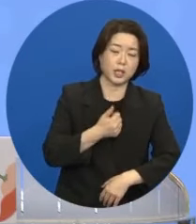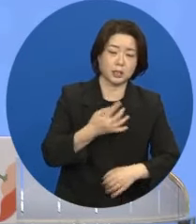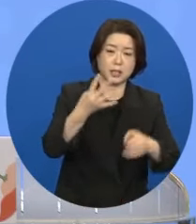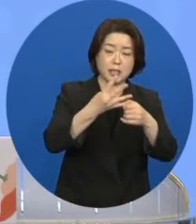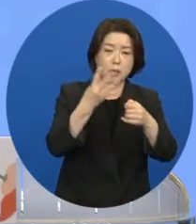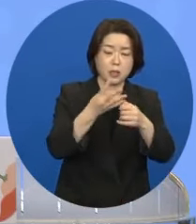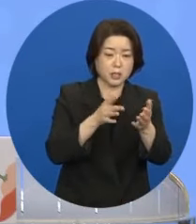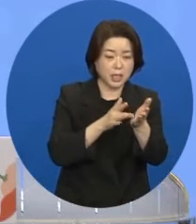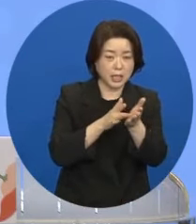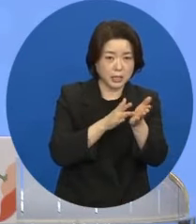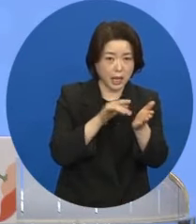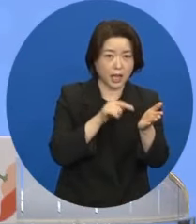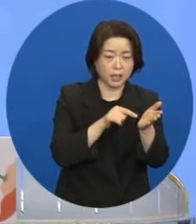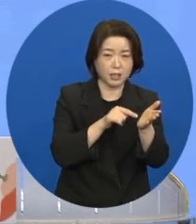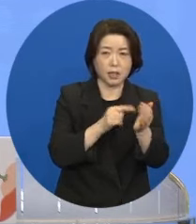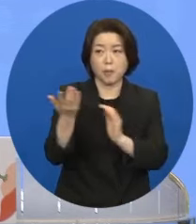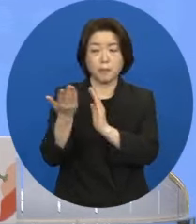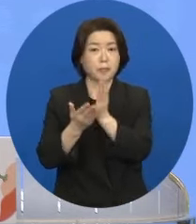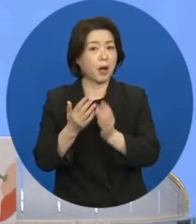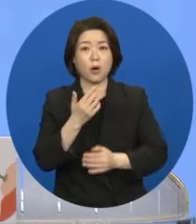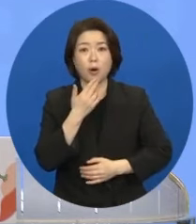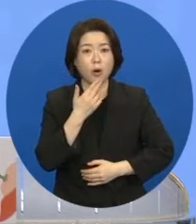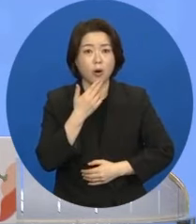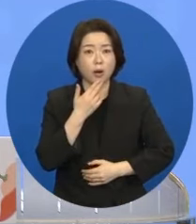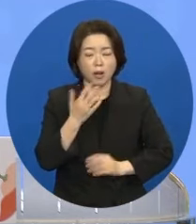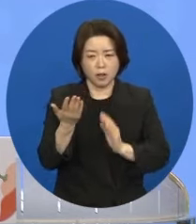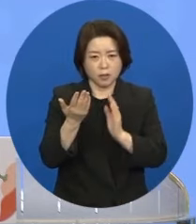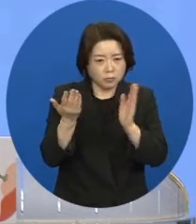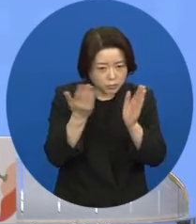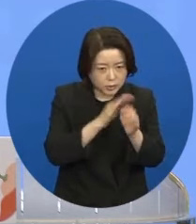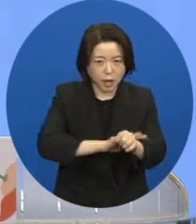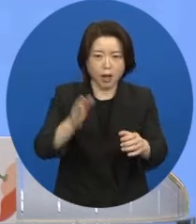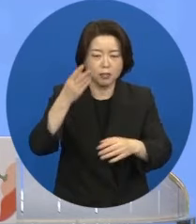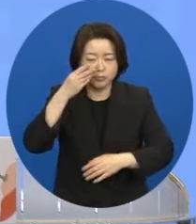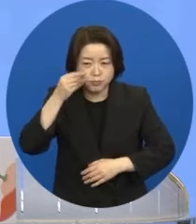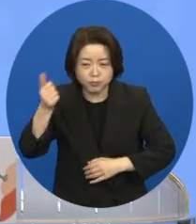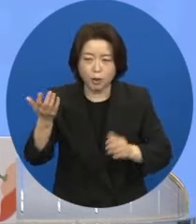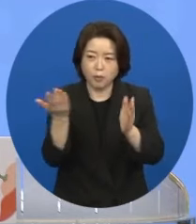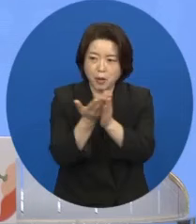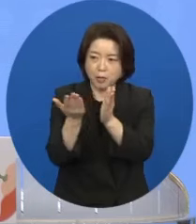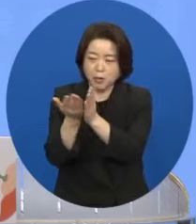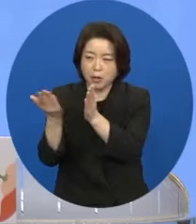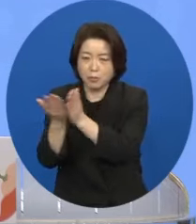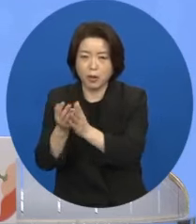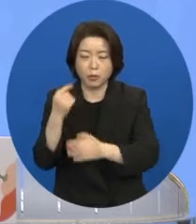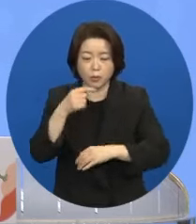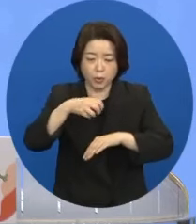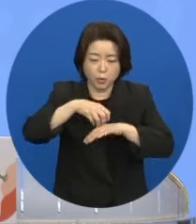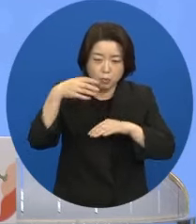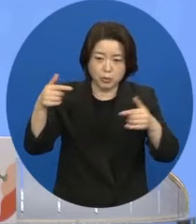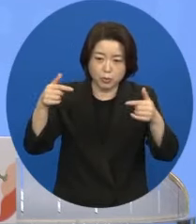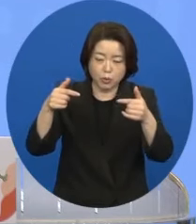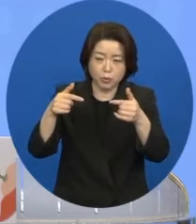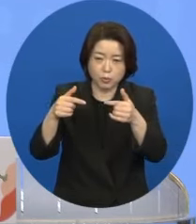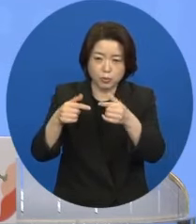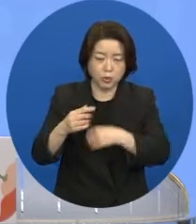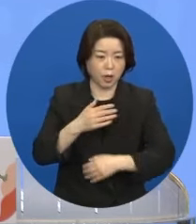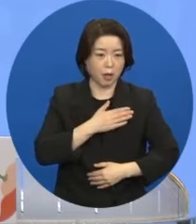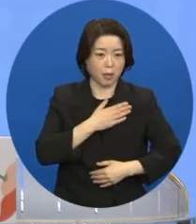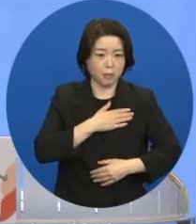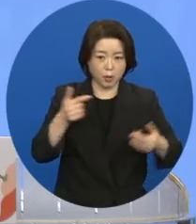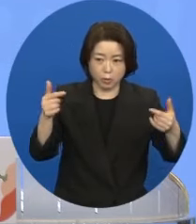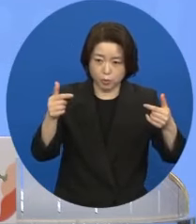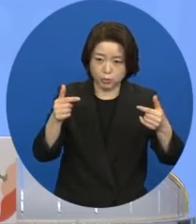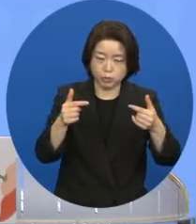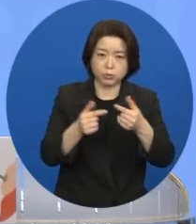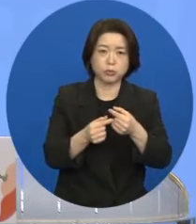항생제가 부작용을 일으키지 않고 염증도 보이지 않는다는 것이었습니다 폐렴도 완치된 것으로 보이기 때문에